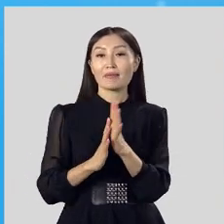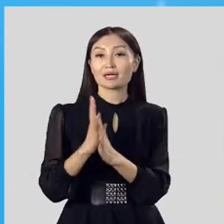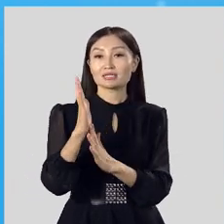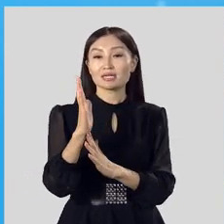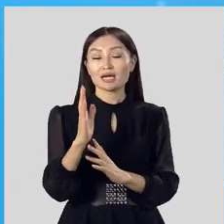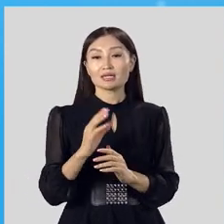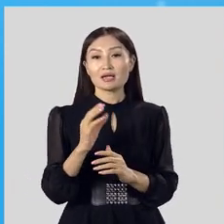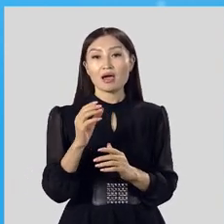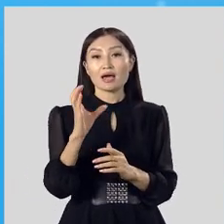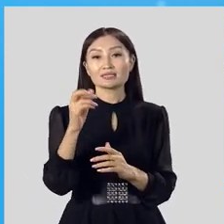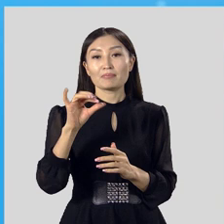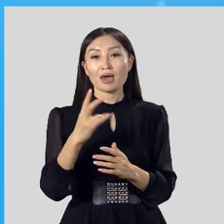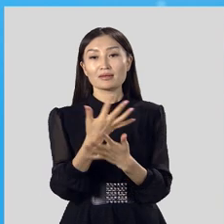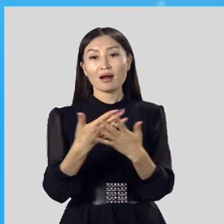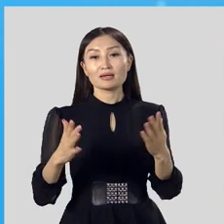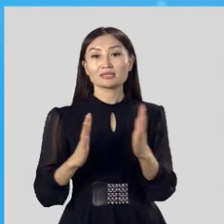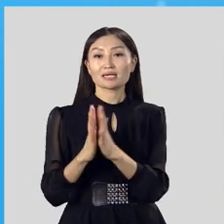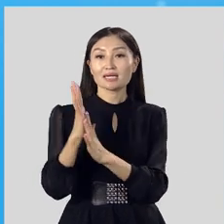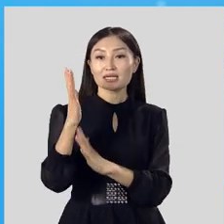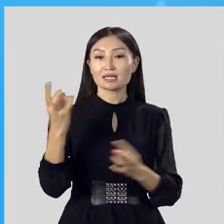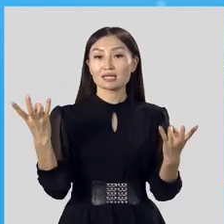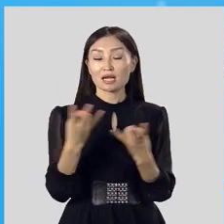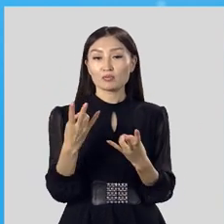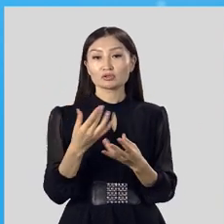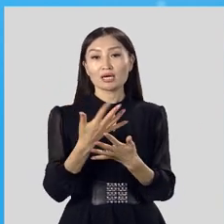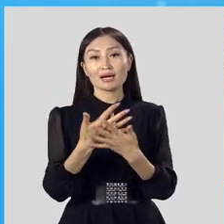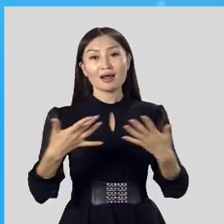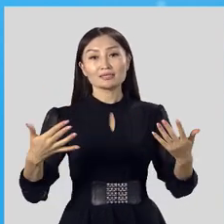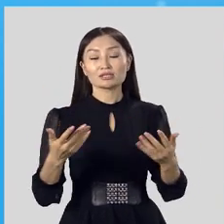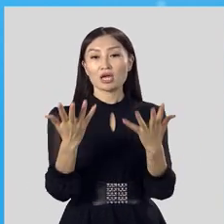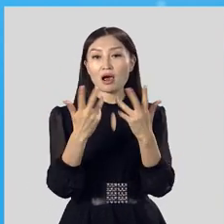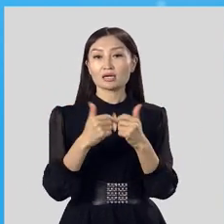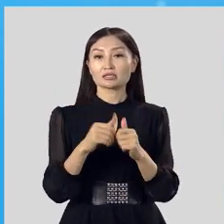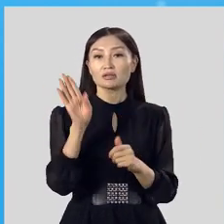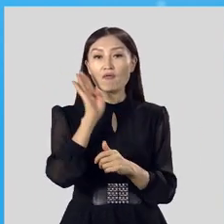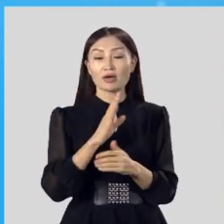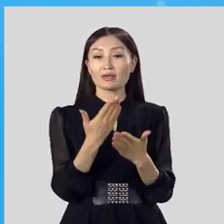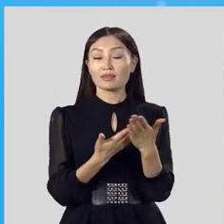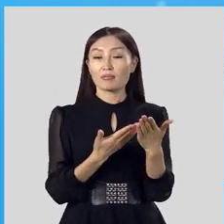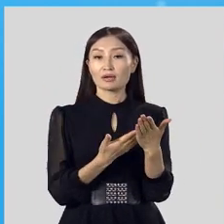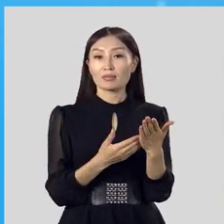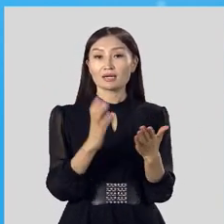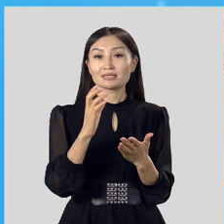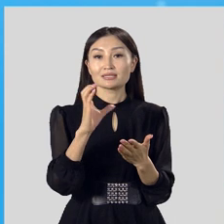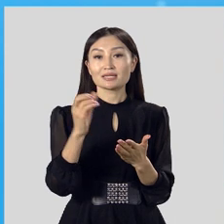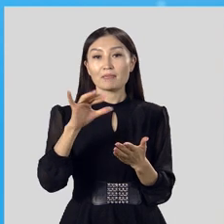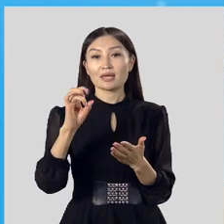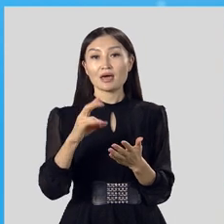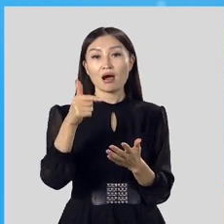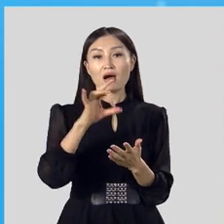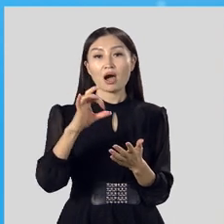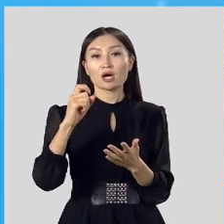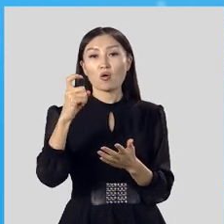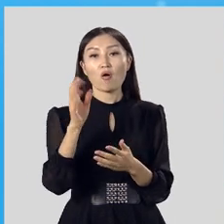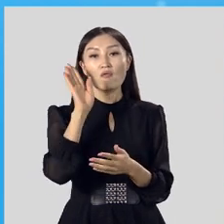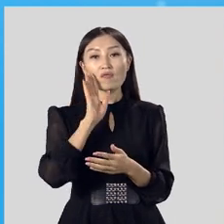прорастания семян разных растений требуется различное количество воды. Например, семена гороха